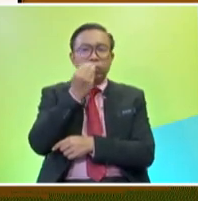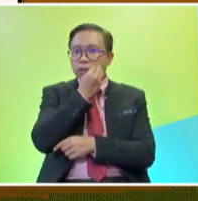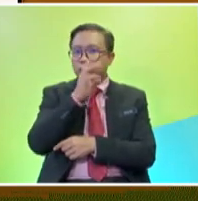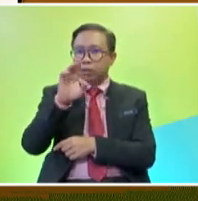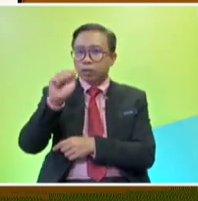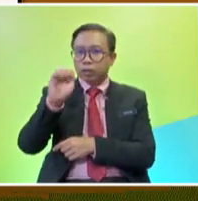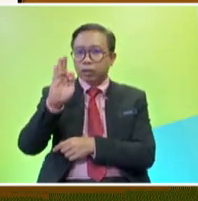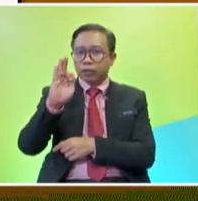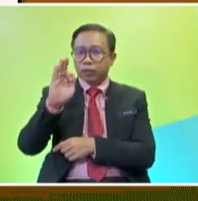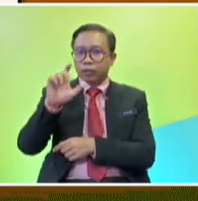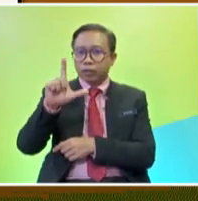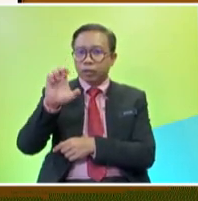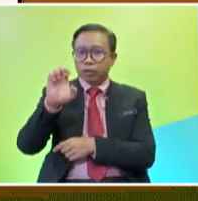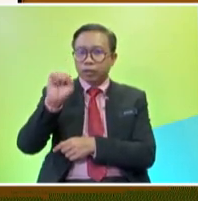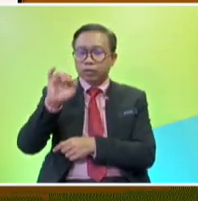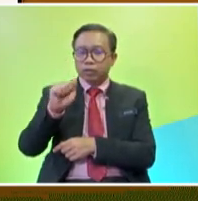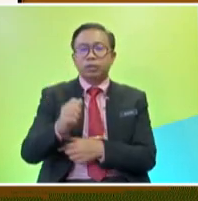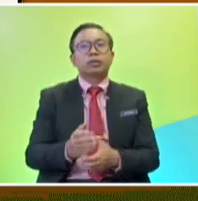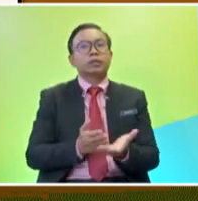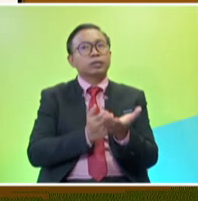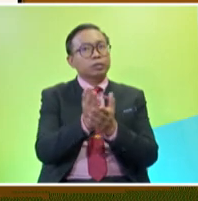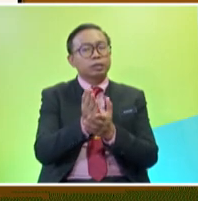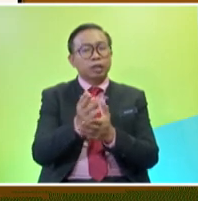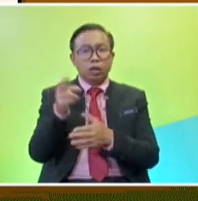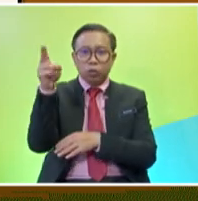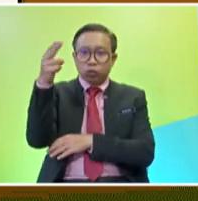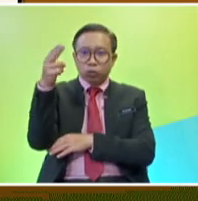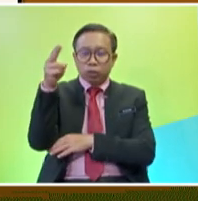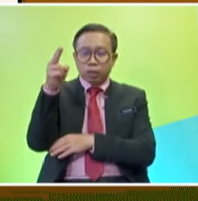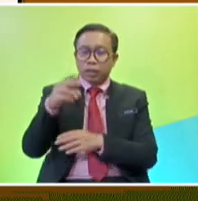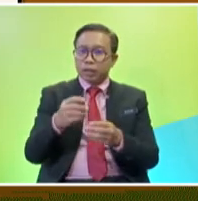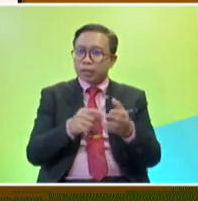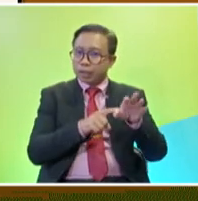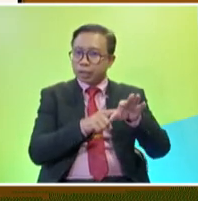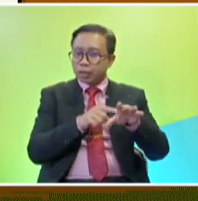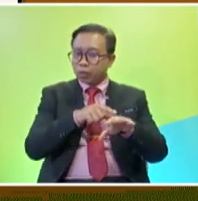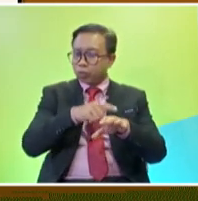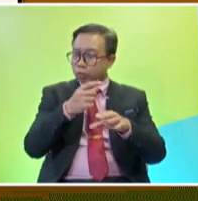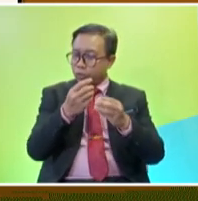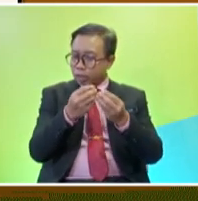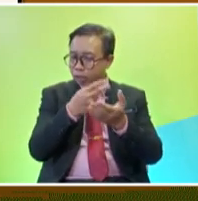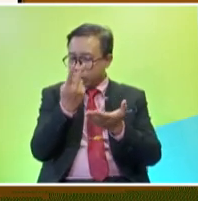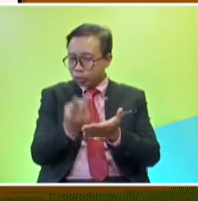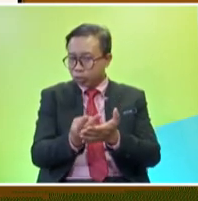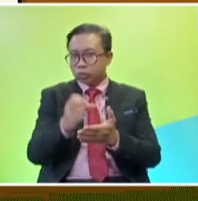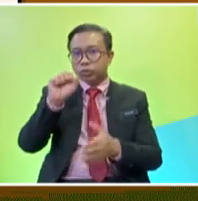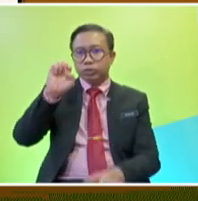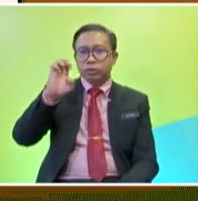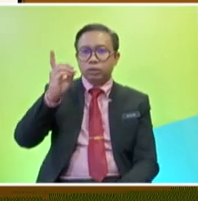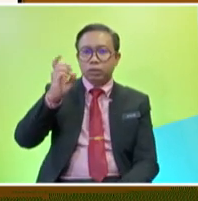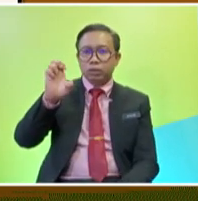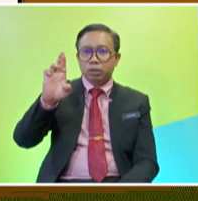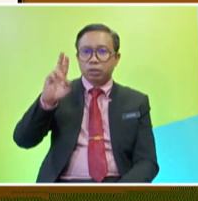Oke seterusnya adalah hutan daunluruh sederhana Oke kita beli jumper kawasan hutan inilah di